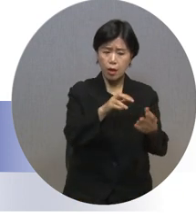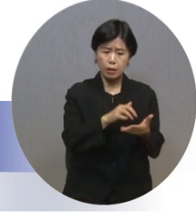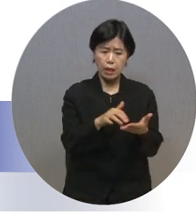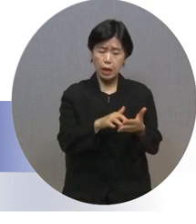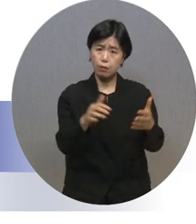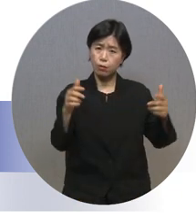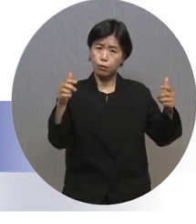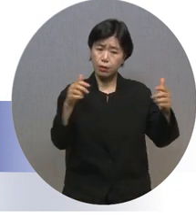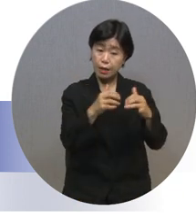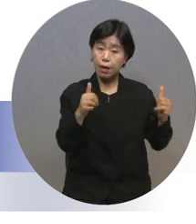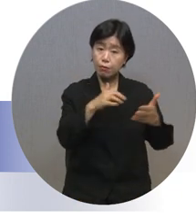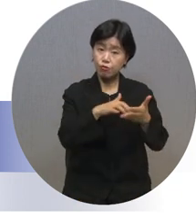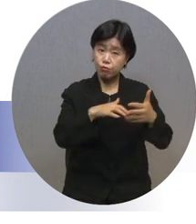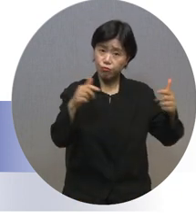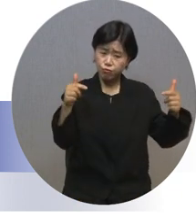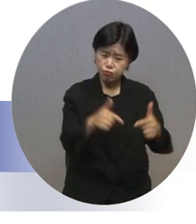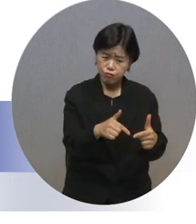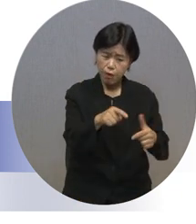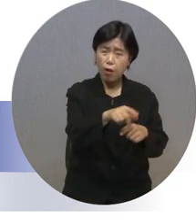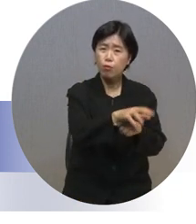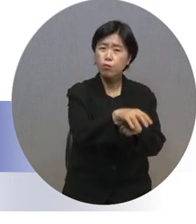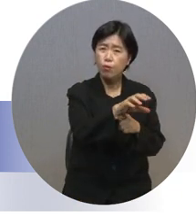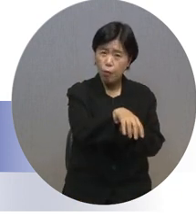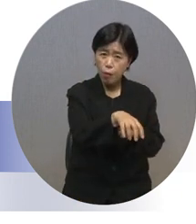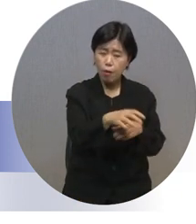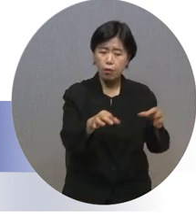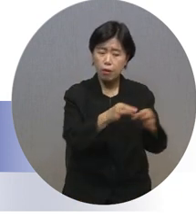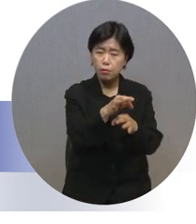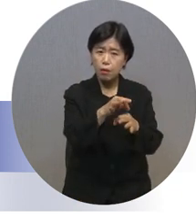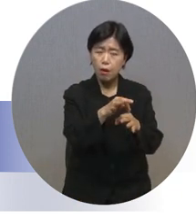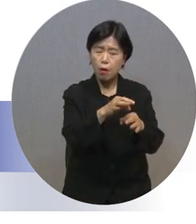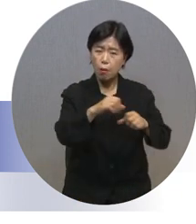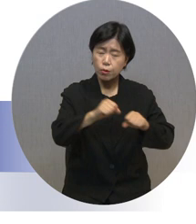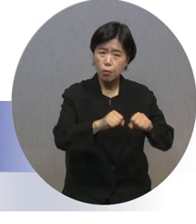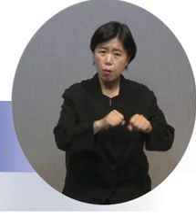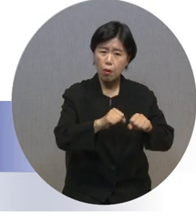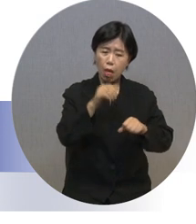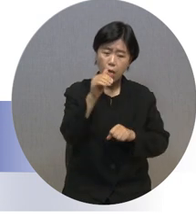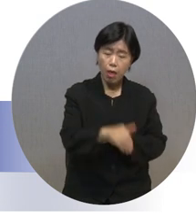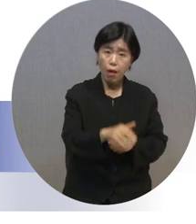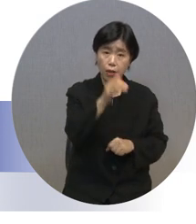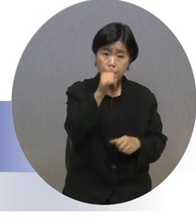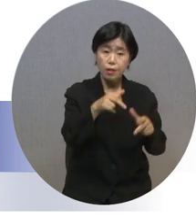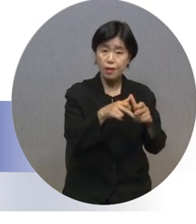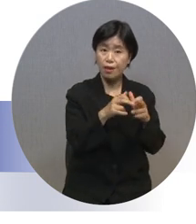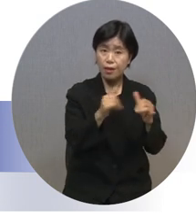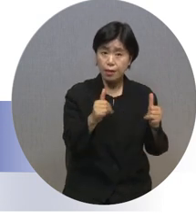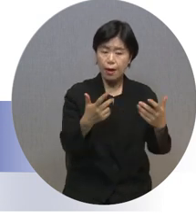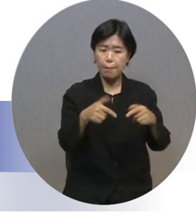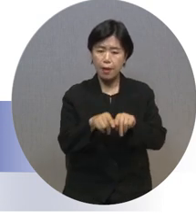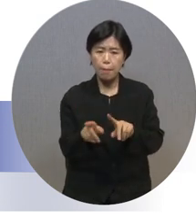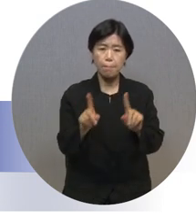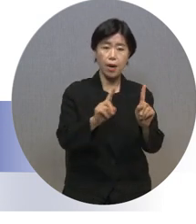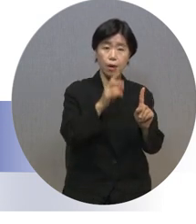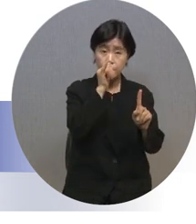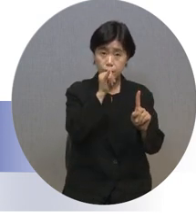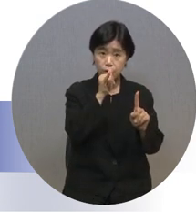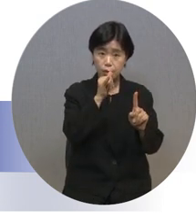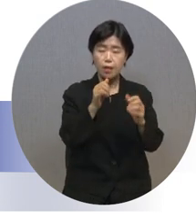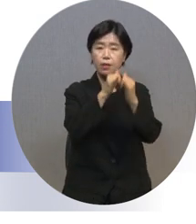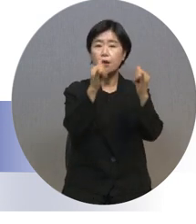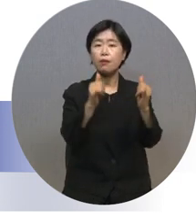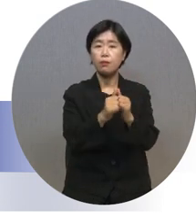소멸 위기에 직면한 농촌과 경제 활동에 어려움을 겪는 장애인들이 함께 상생할 수 있는 사회적 농업을